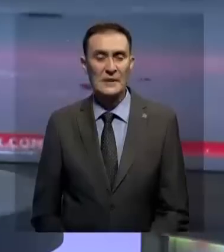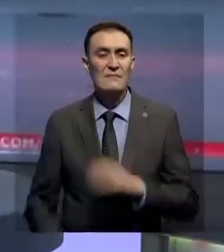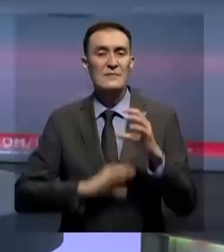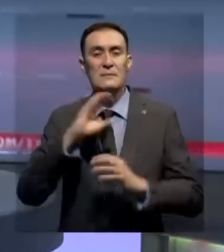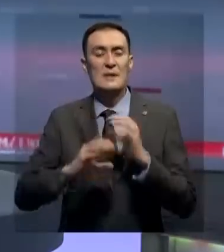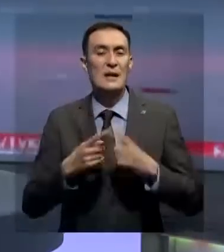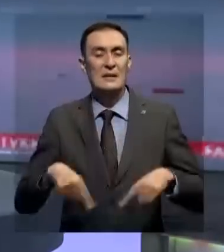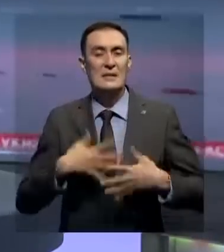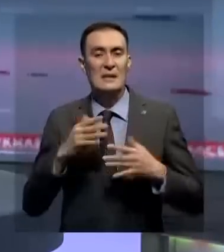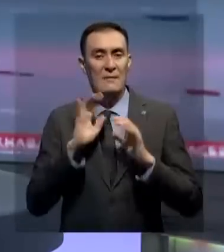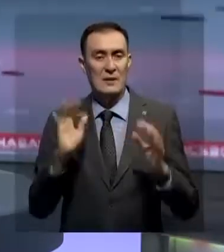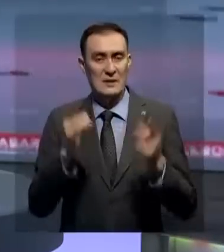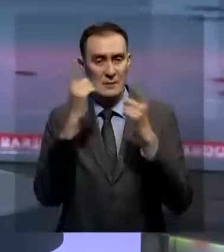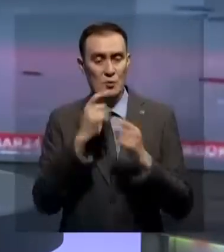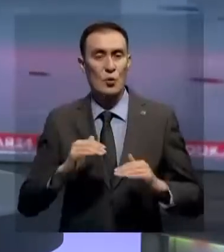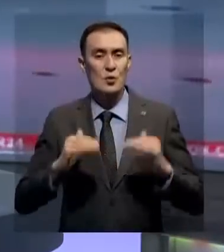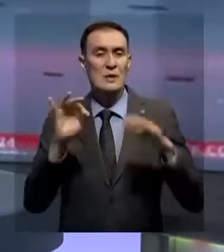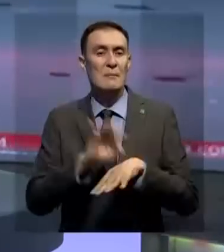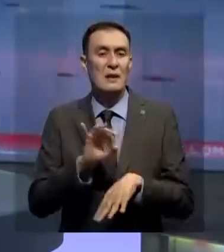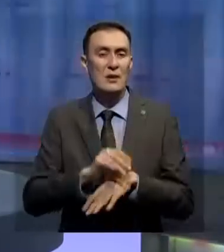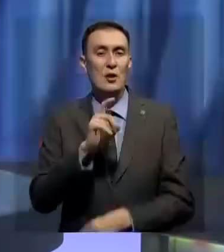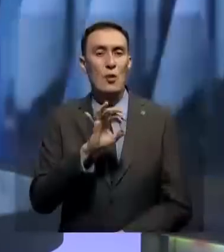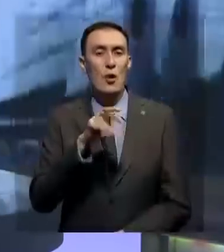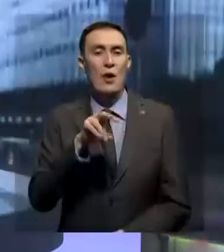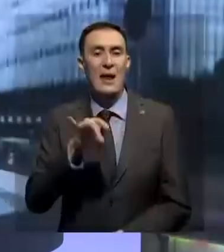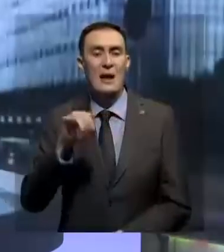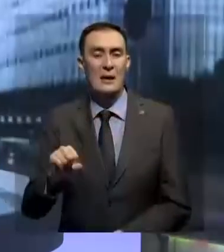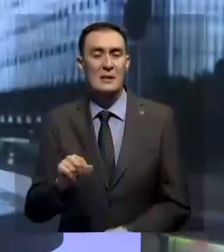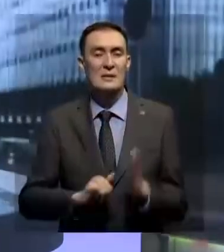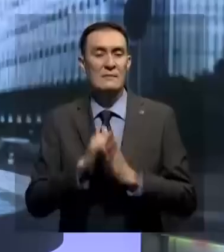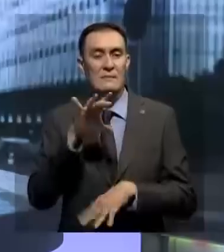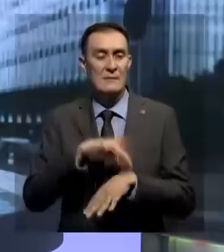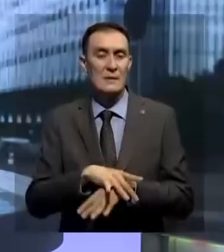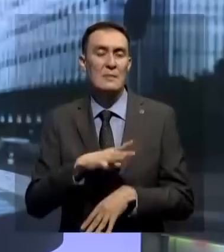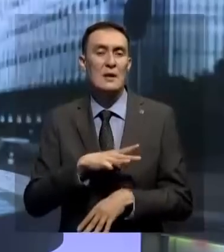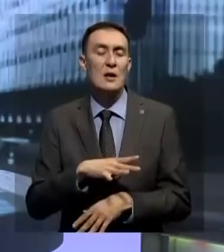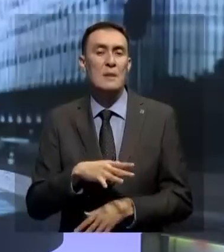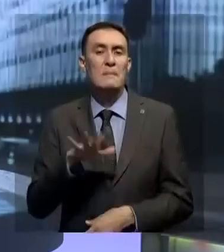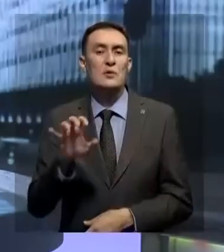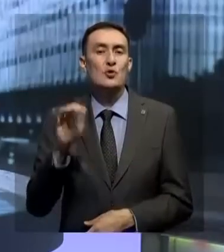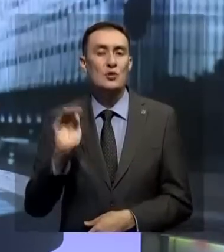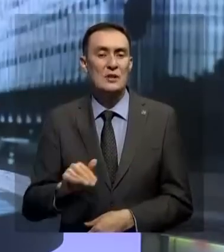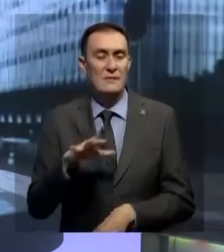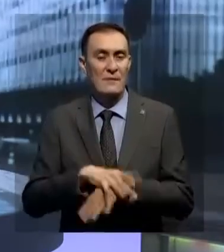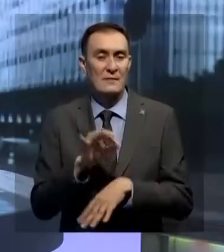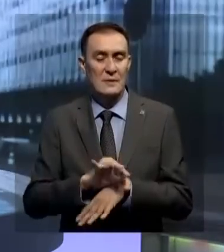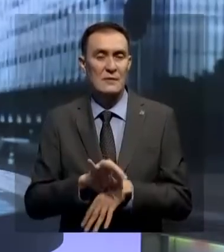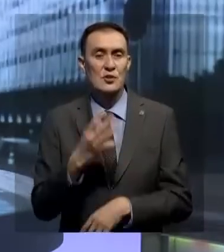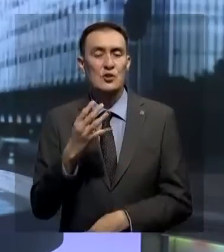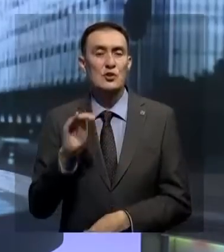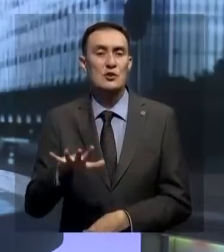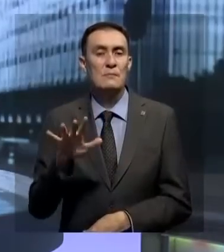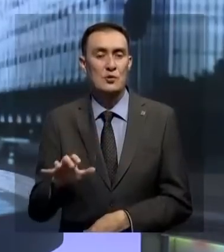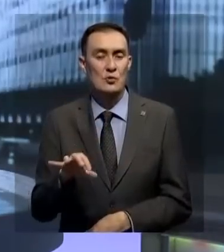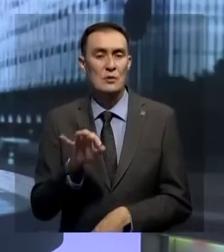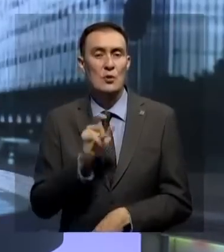Всемирная организация здравоохранения сообщила о росте заболеваемости холерой. С начала года зафиксировали 500 000 случаев.